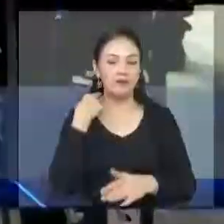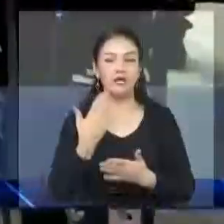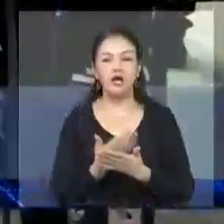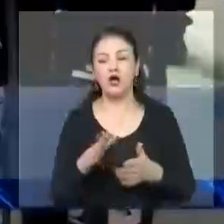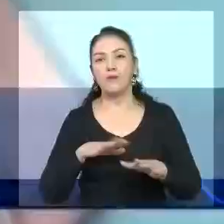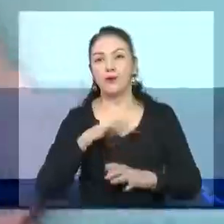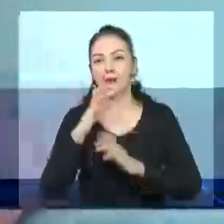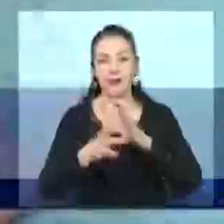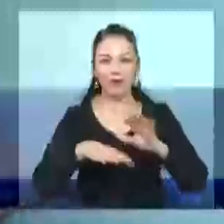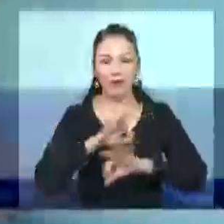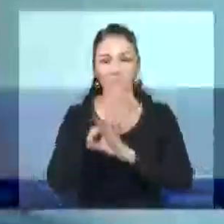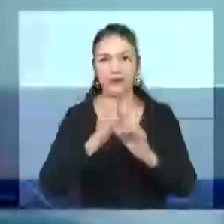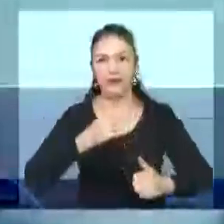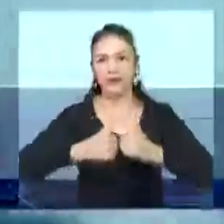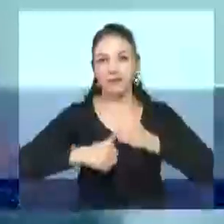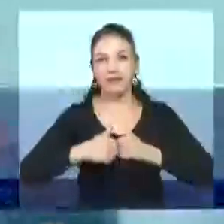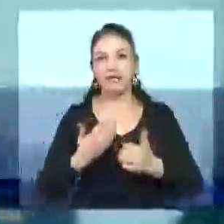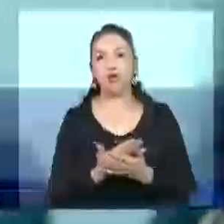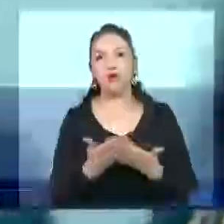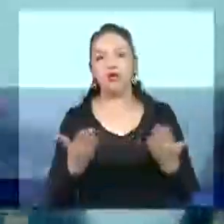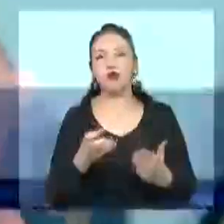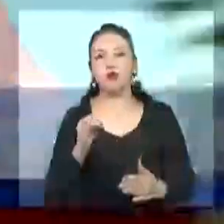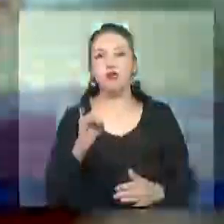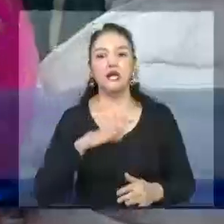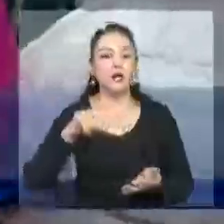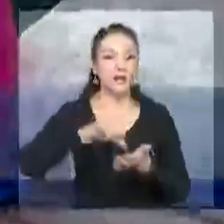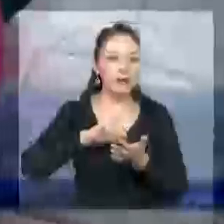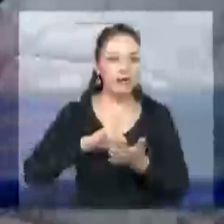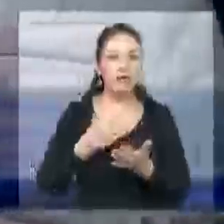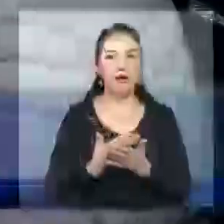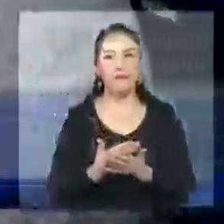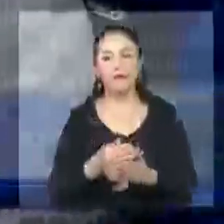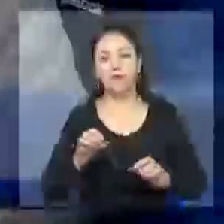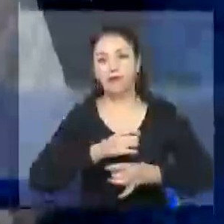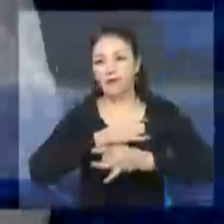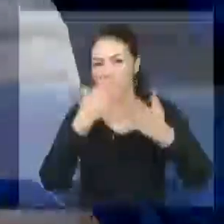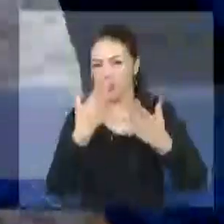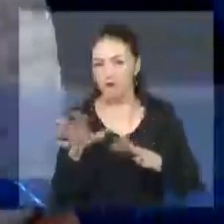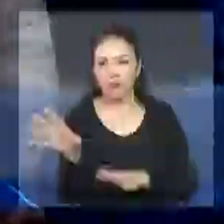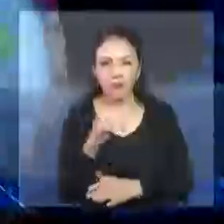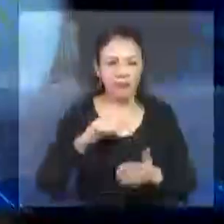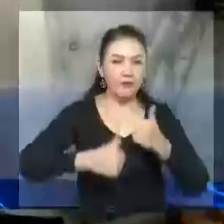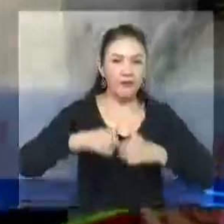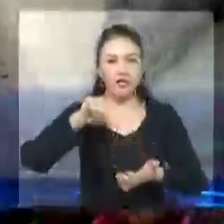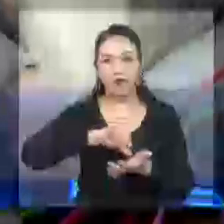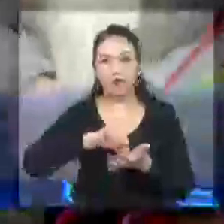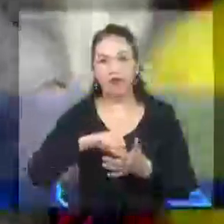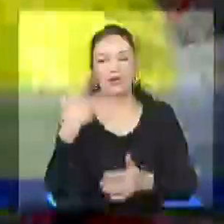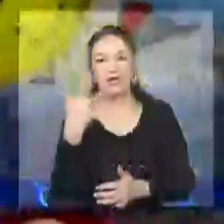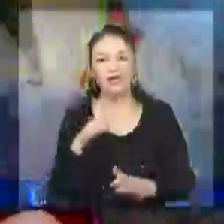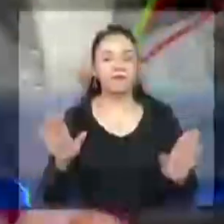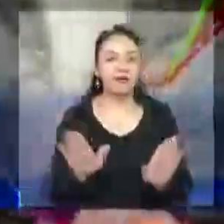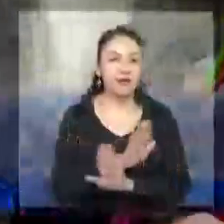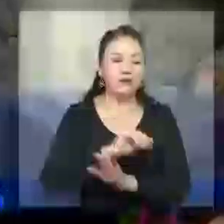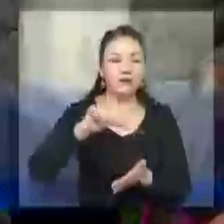На международном творческом соревновании «Шедевры Нью-Йорка» выступали представители сферы культуры. Всего в конкурсе приняли участие 30